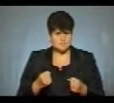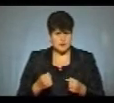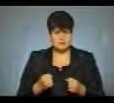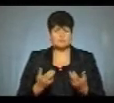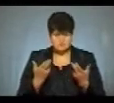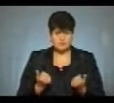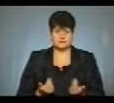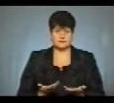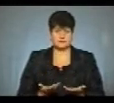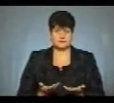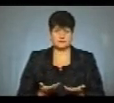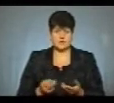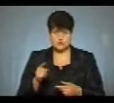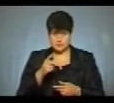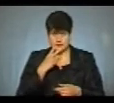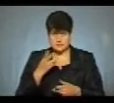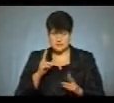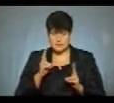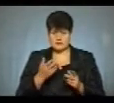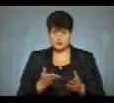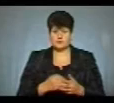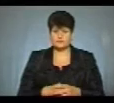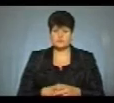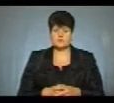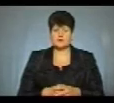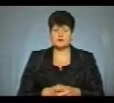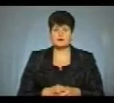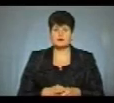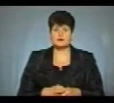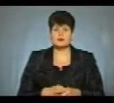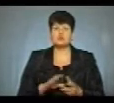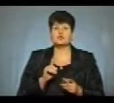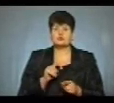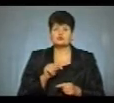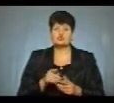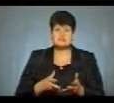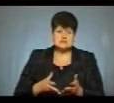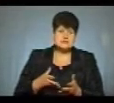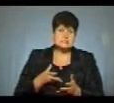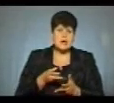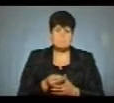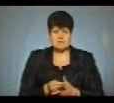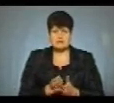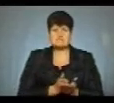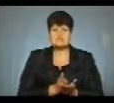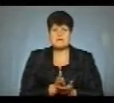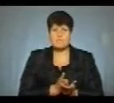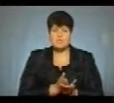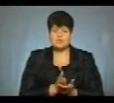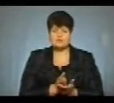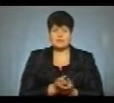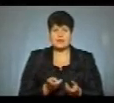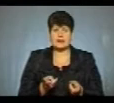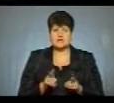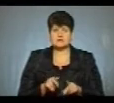а як же? Що ви не знаєте то? То, що якраз заплатив за послуги і